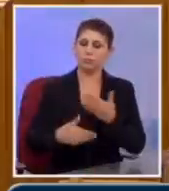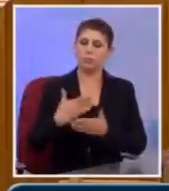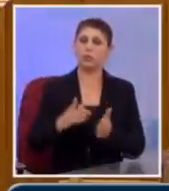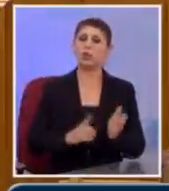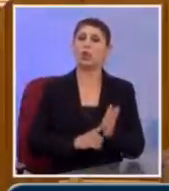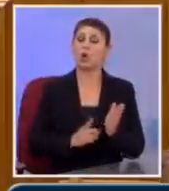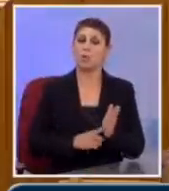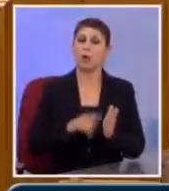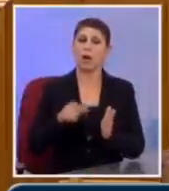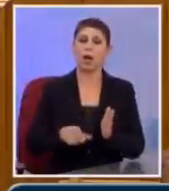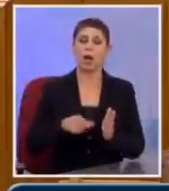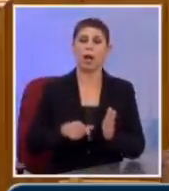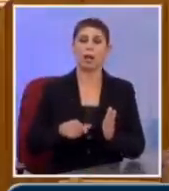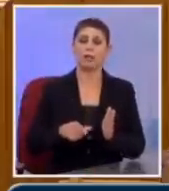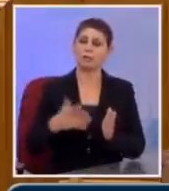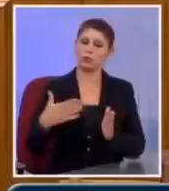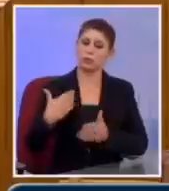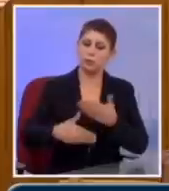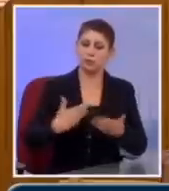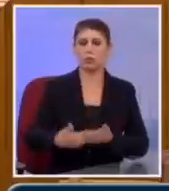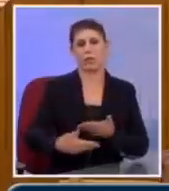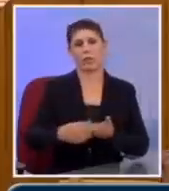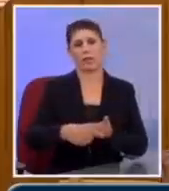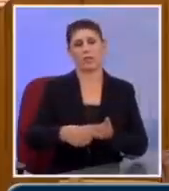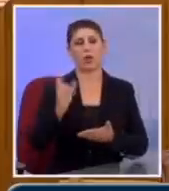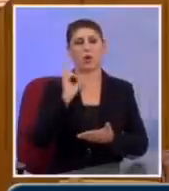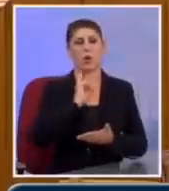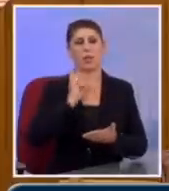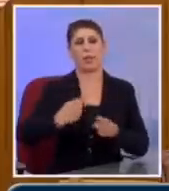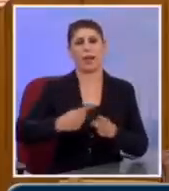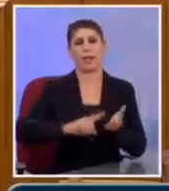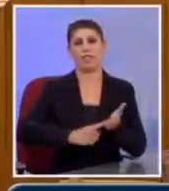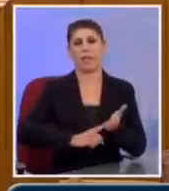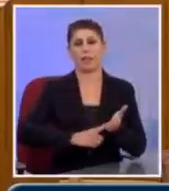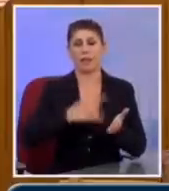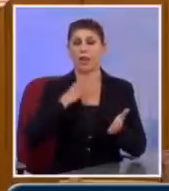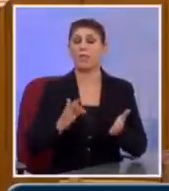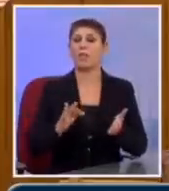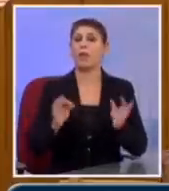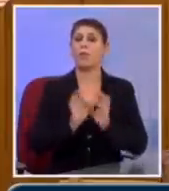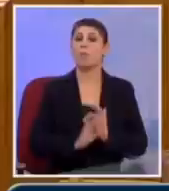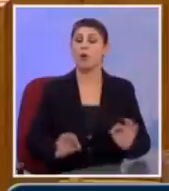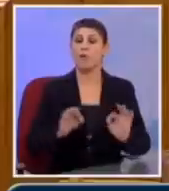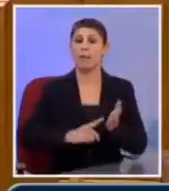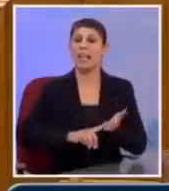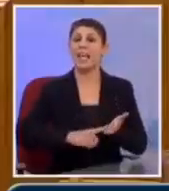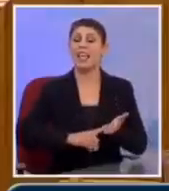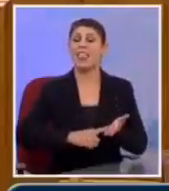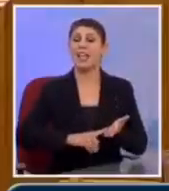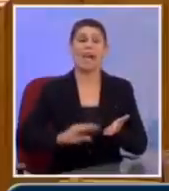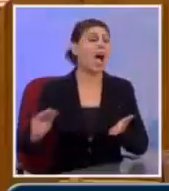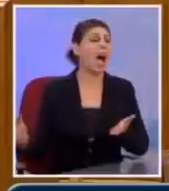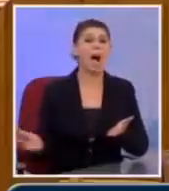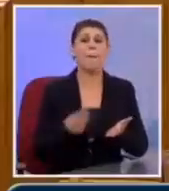το πλέγμα του κώδικα ηθαγένειας, δηλαδή ότι προβλέπει ότι την ηθαγένεια την